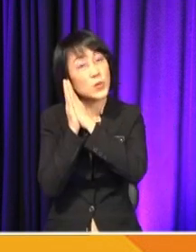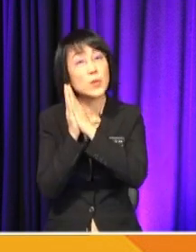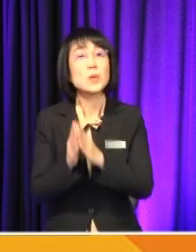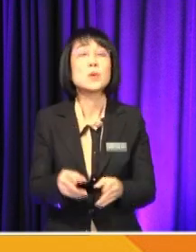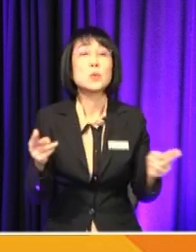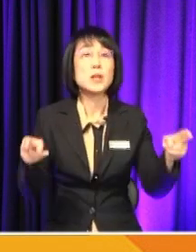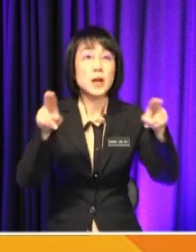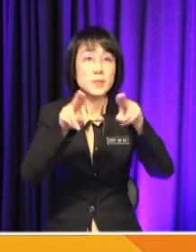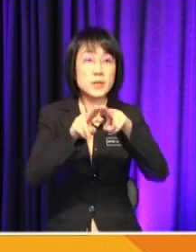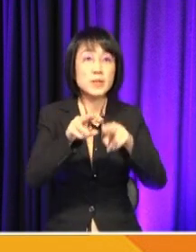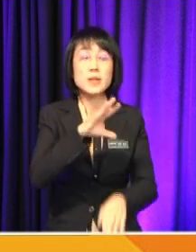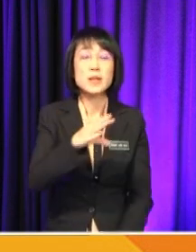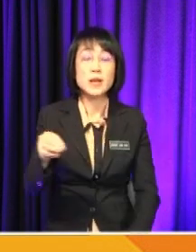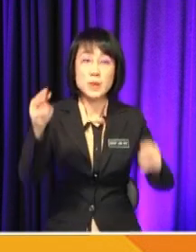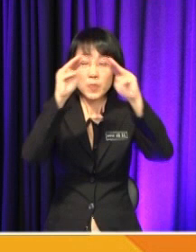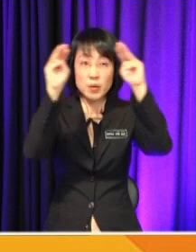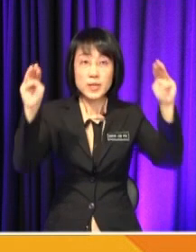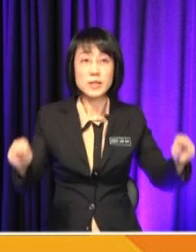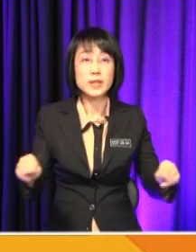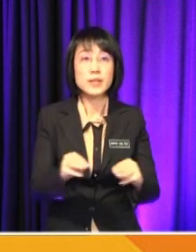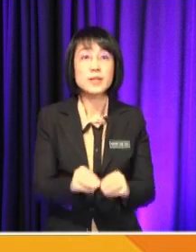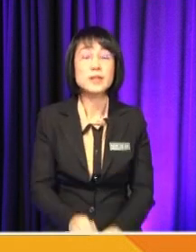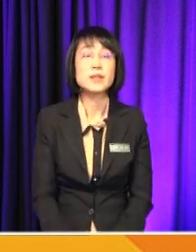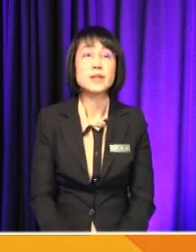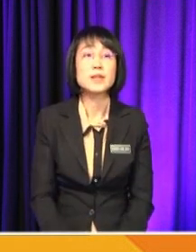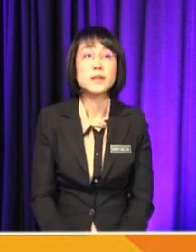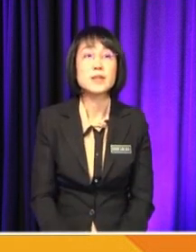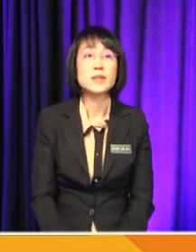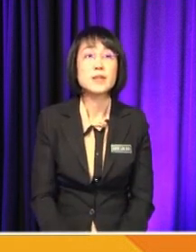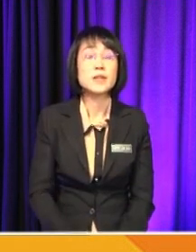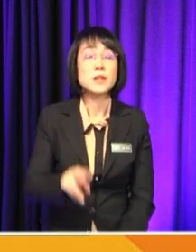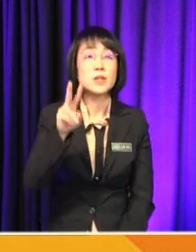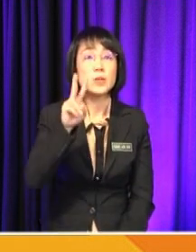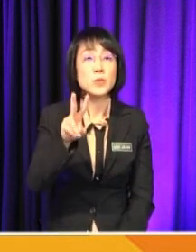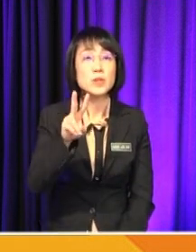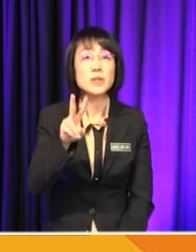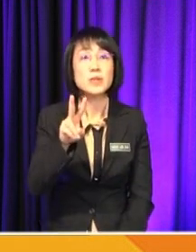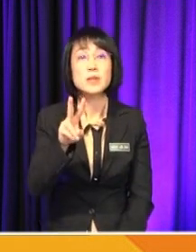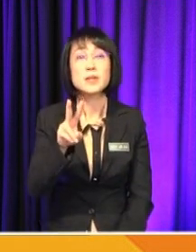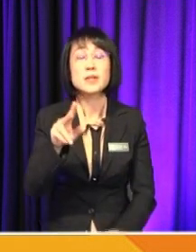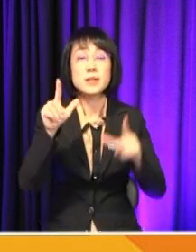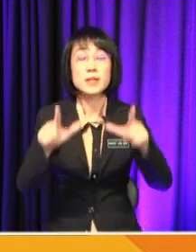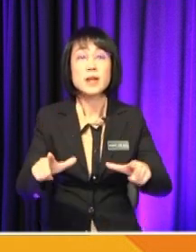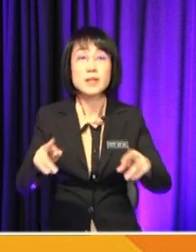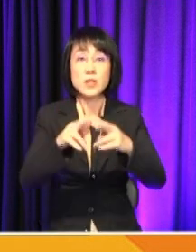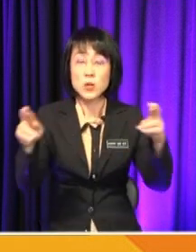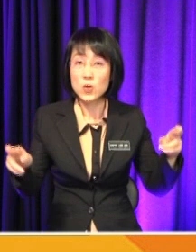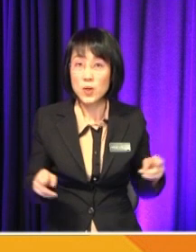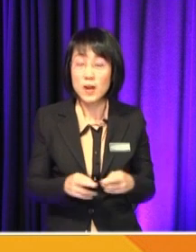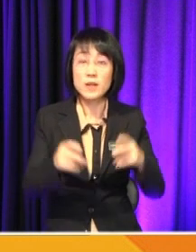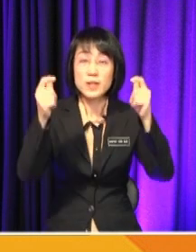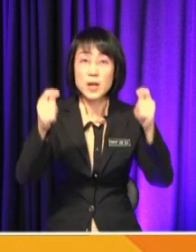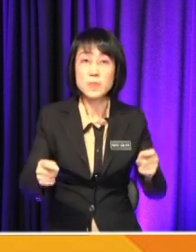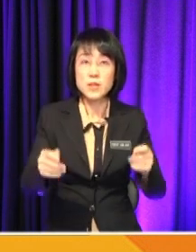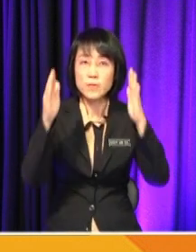juga monite kemudian ada dua channel di bagian dalamnya saya letak di ruang tamu fokus kepada pintu masuk utama